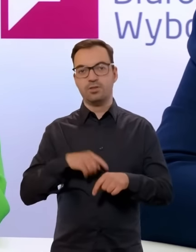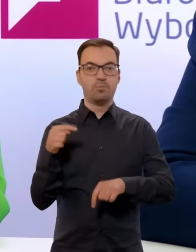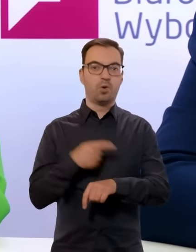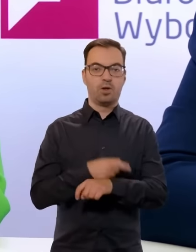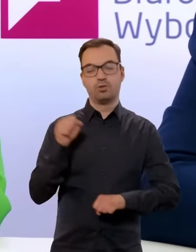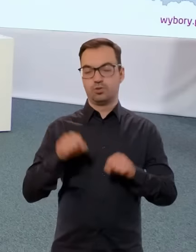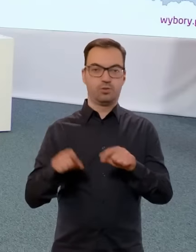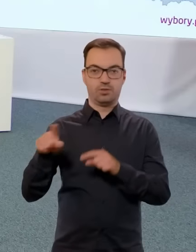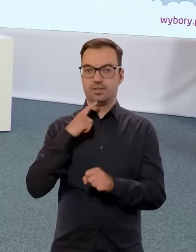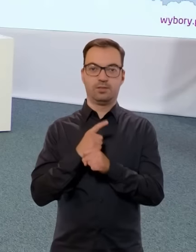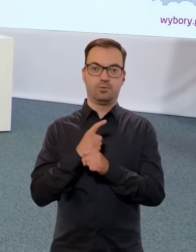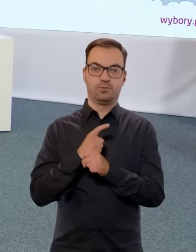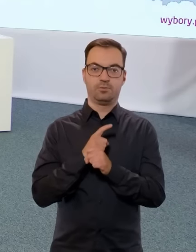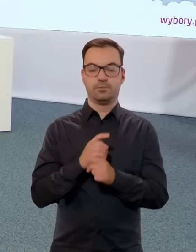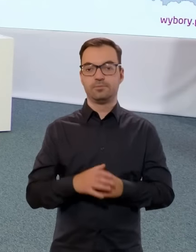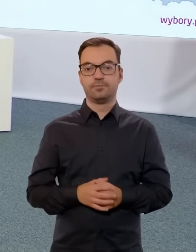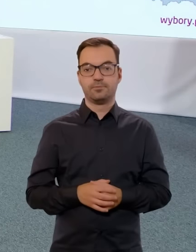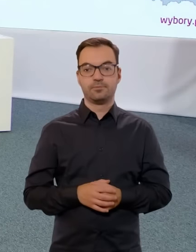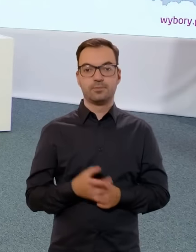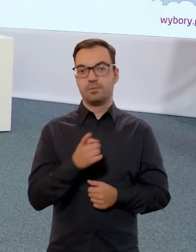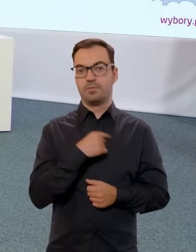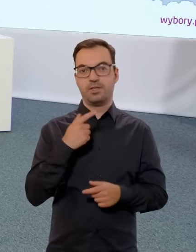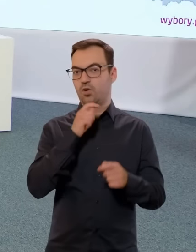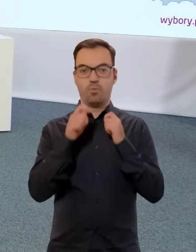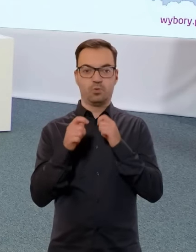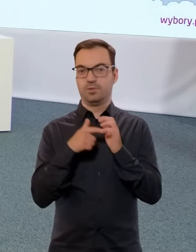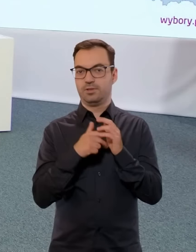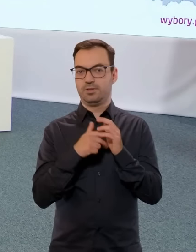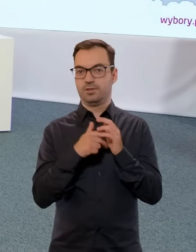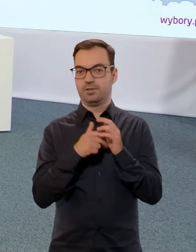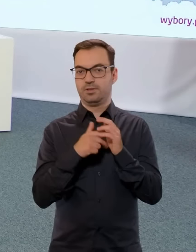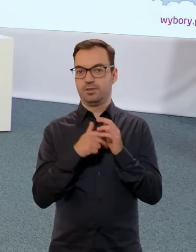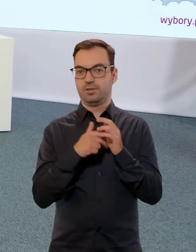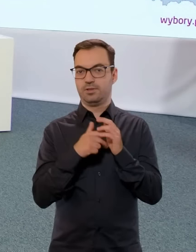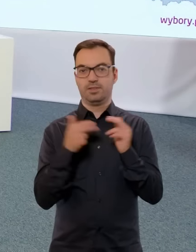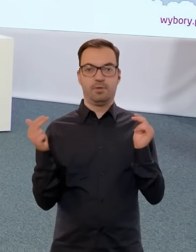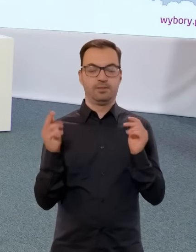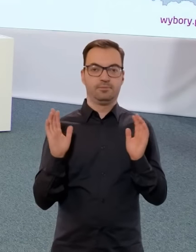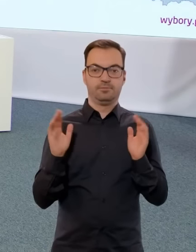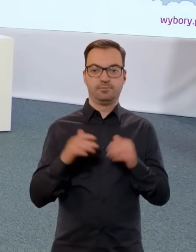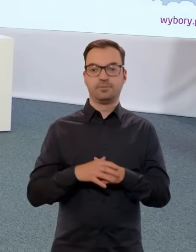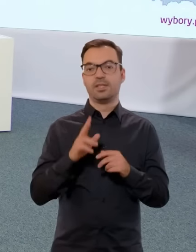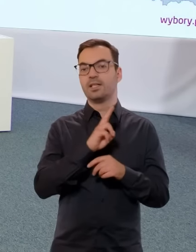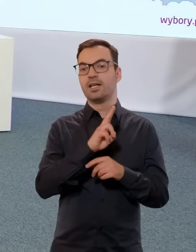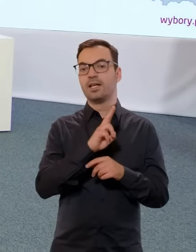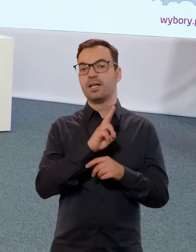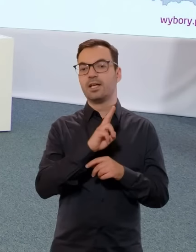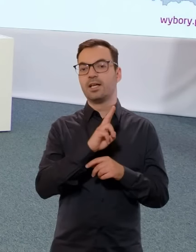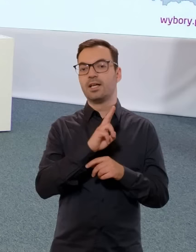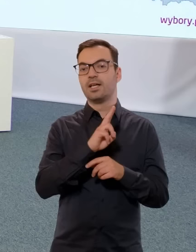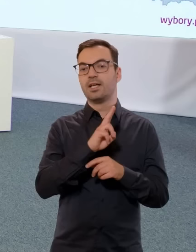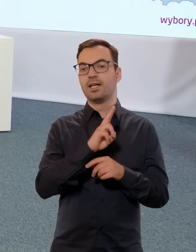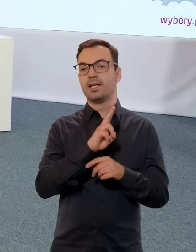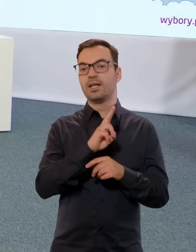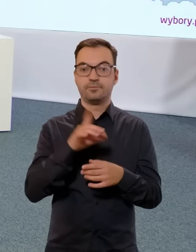ścigania i do sądów. W związku z tym, no jakby my się nie wypowiadamy na ten temat, bo każda sytuacja może być inna